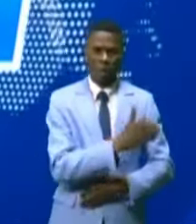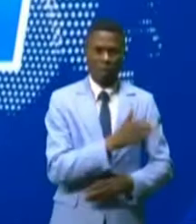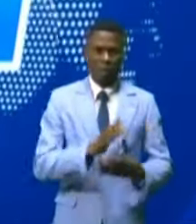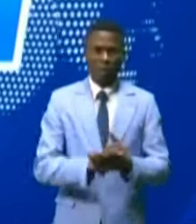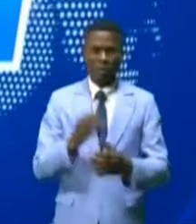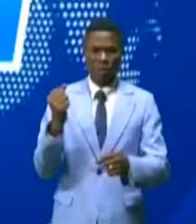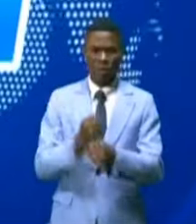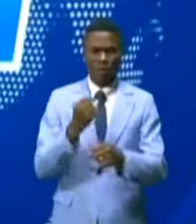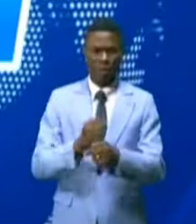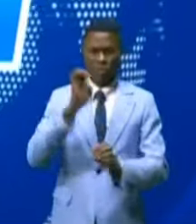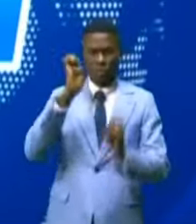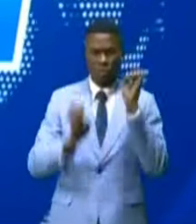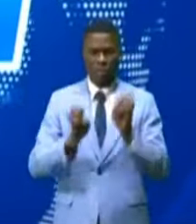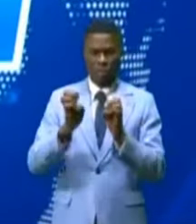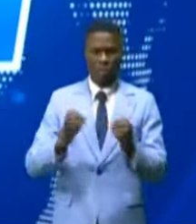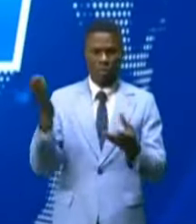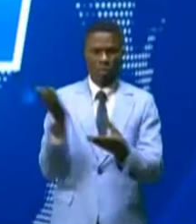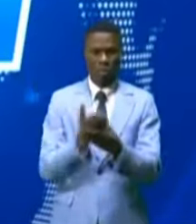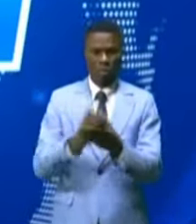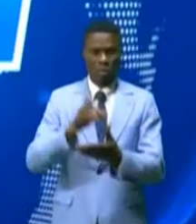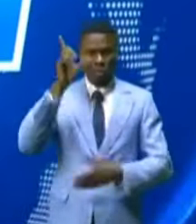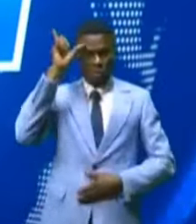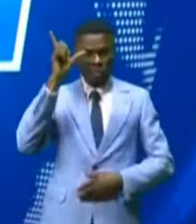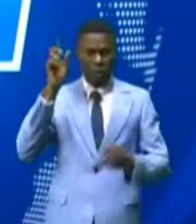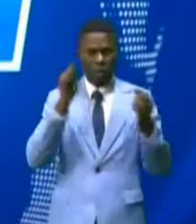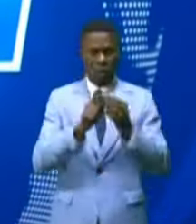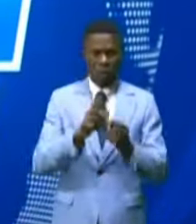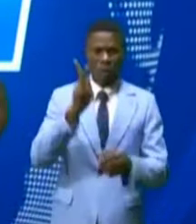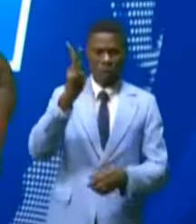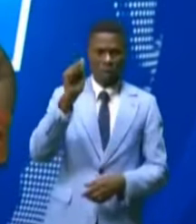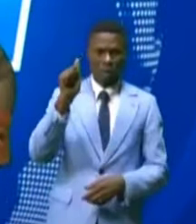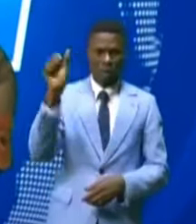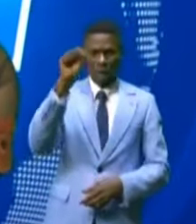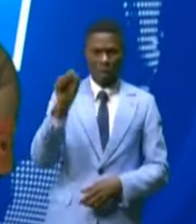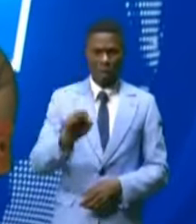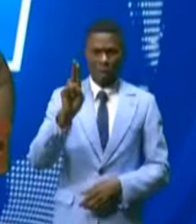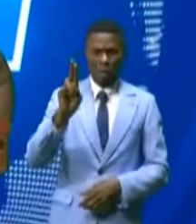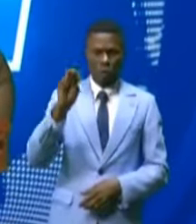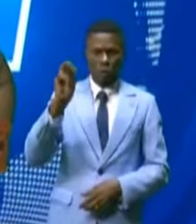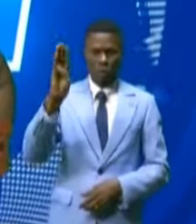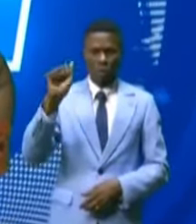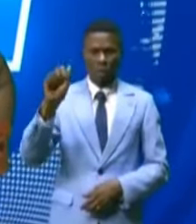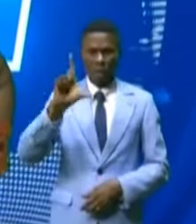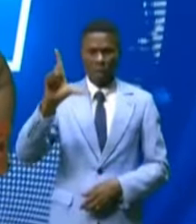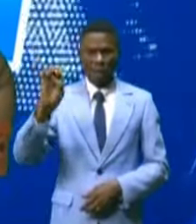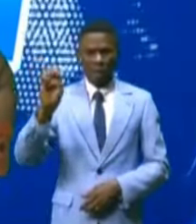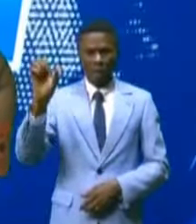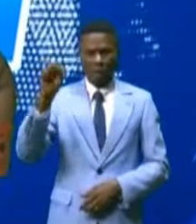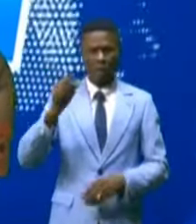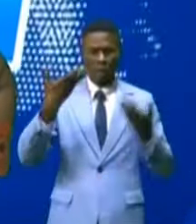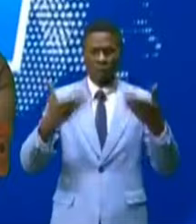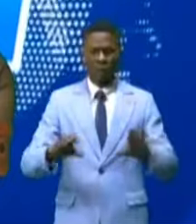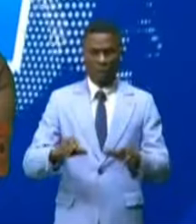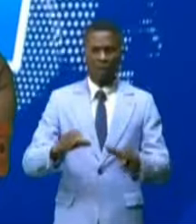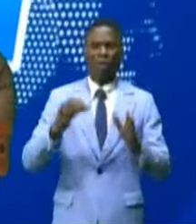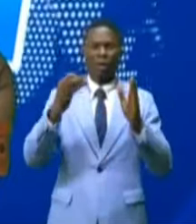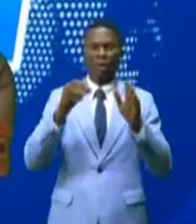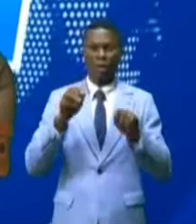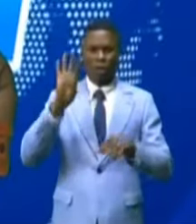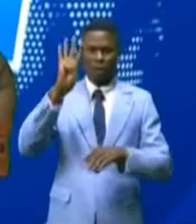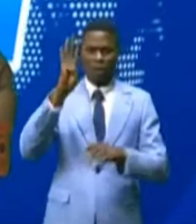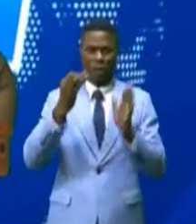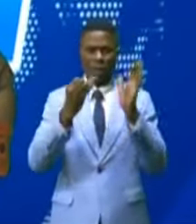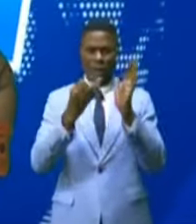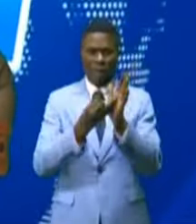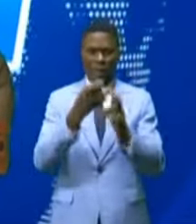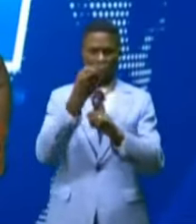Les travaux d'évaluation du contrat Lubumbashi-Kasumbalesa se sont clôturés ce jeudi 7 mars dans le Haut-Katanga. L'élargissement